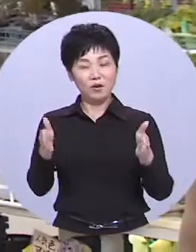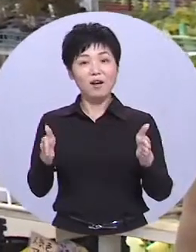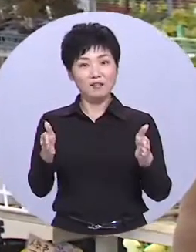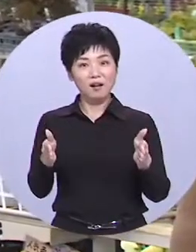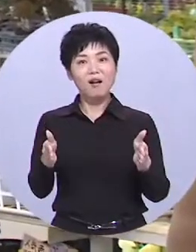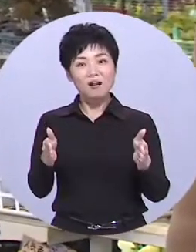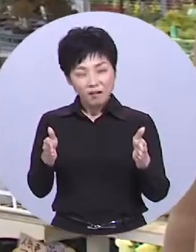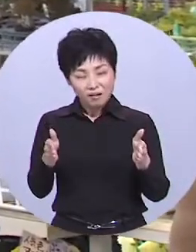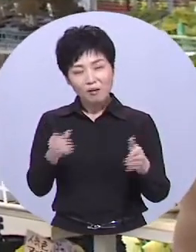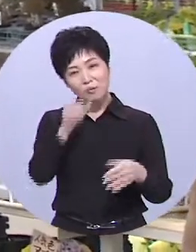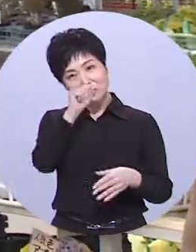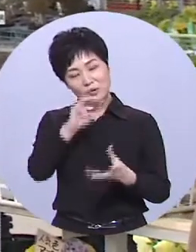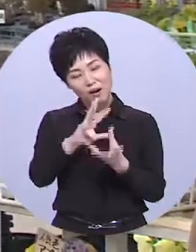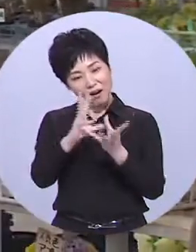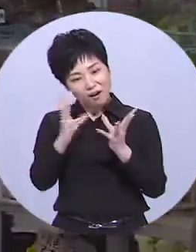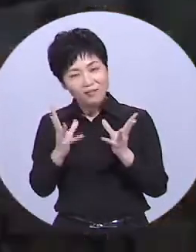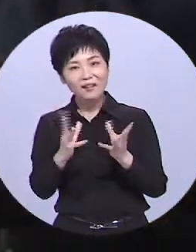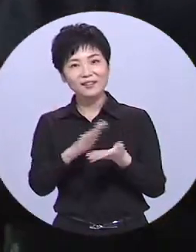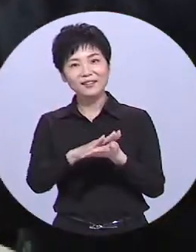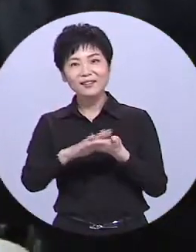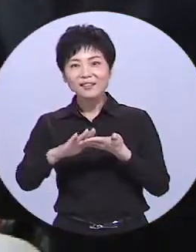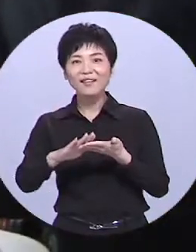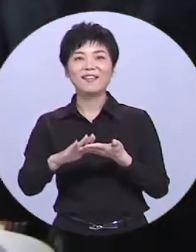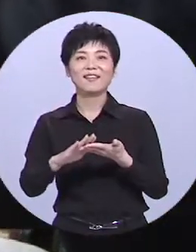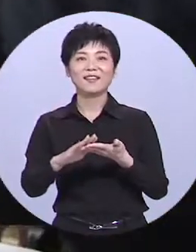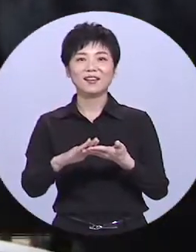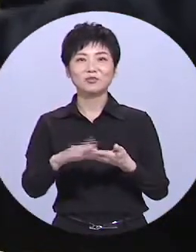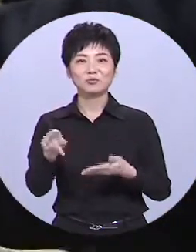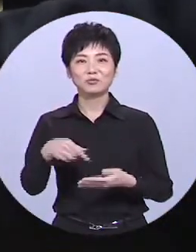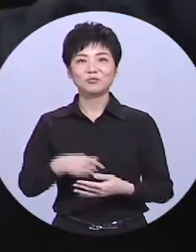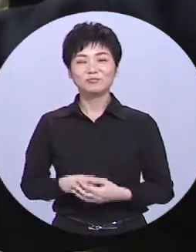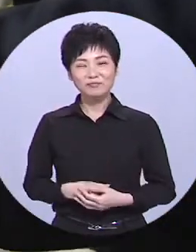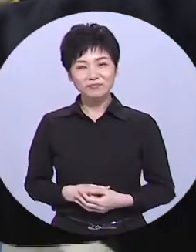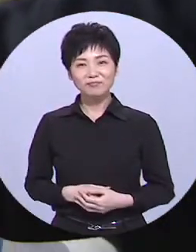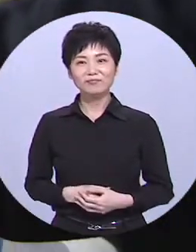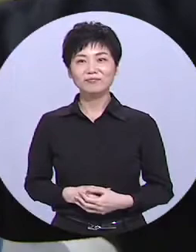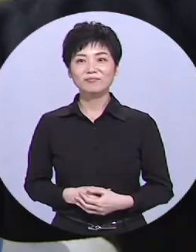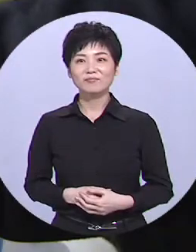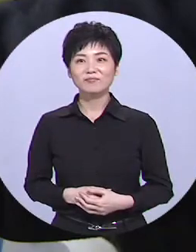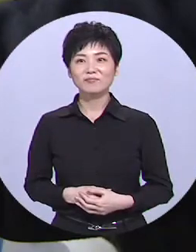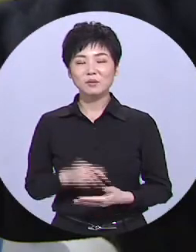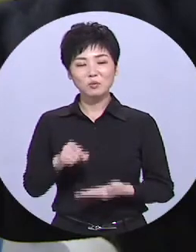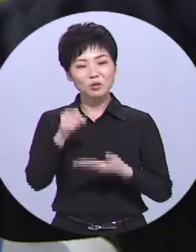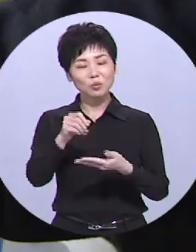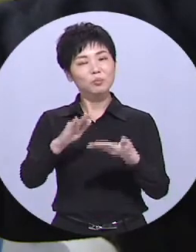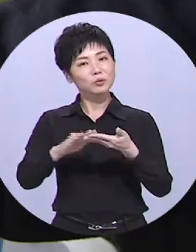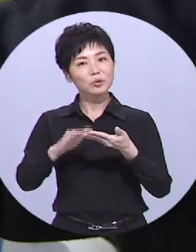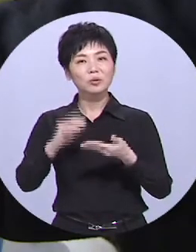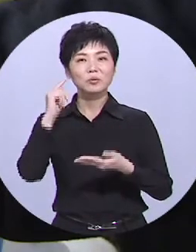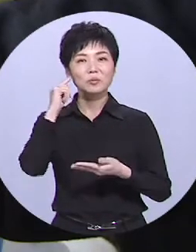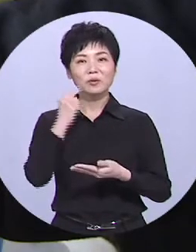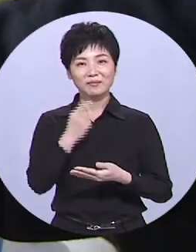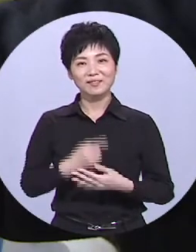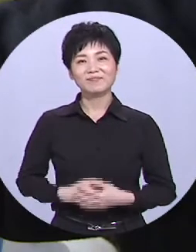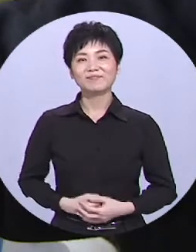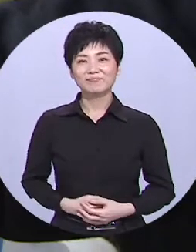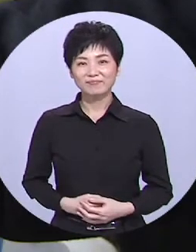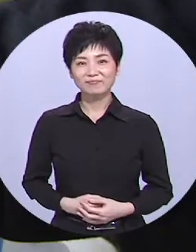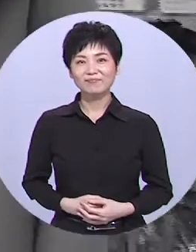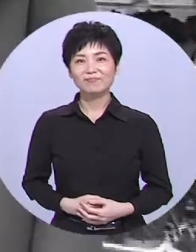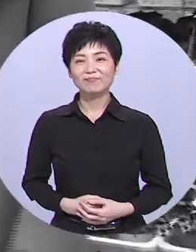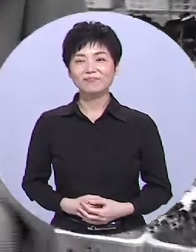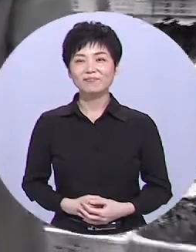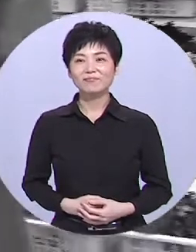長して花も大きくなって非常に華やかになりますので、長く楽しめ、プレゼントにも十分適しています。 あ、そうなんです